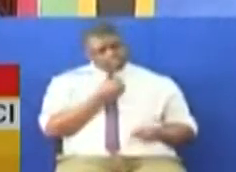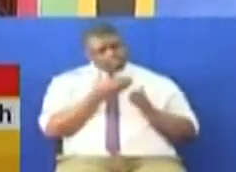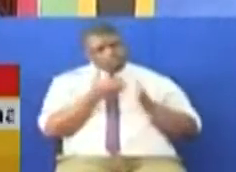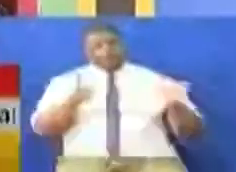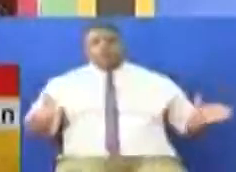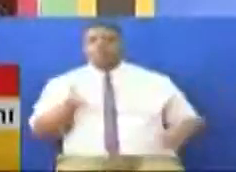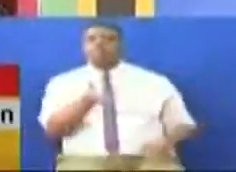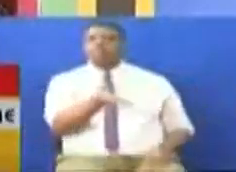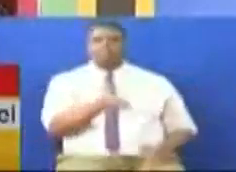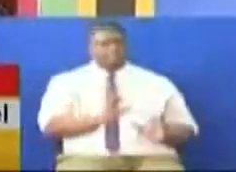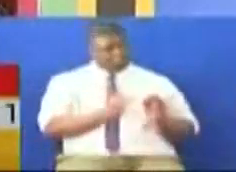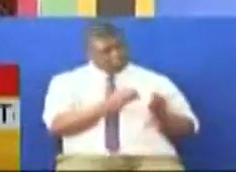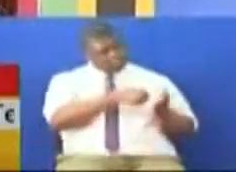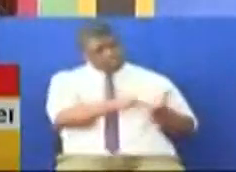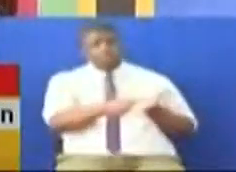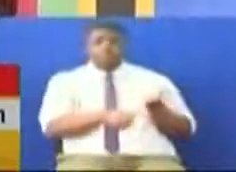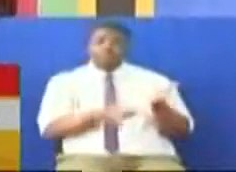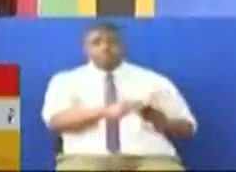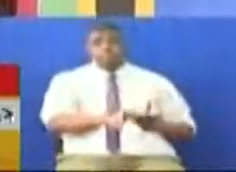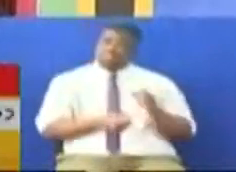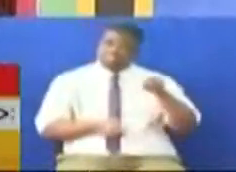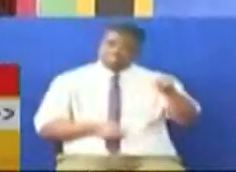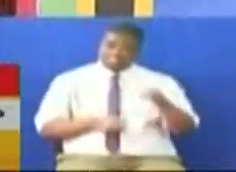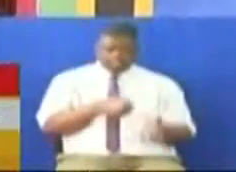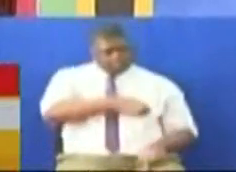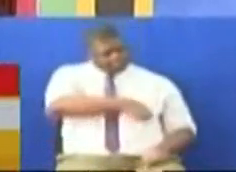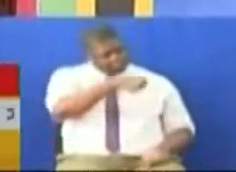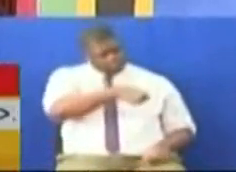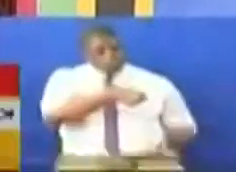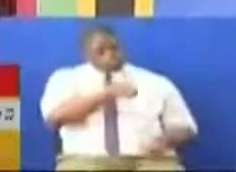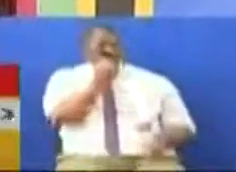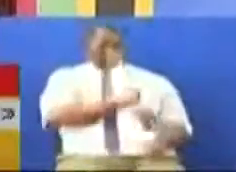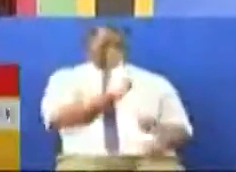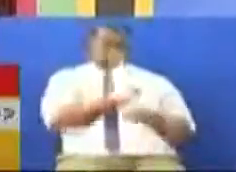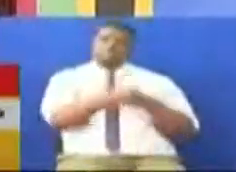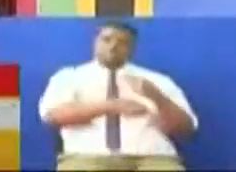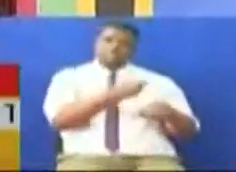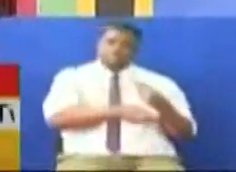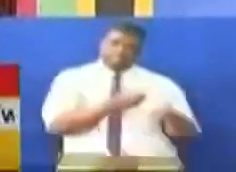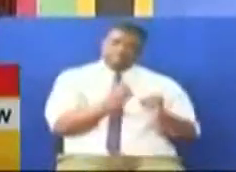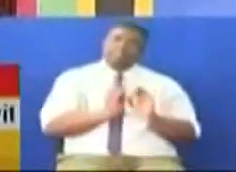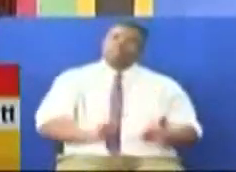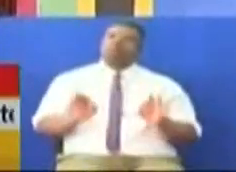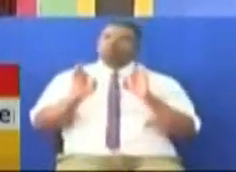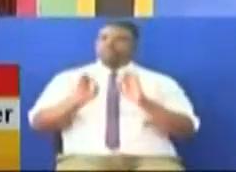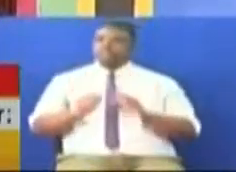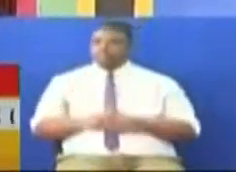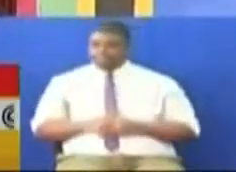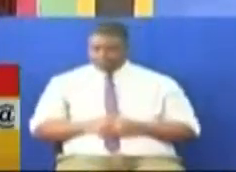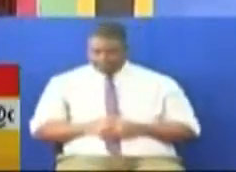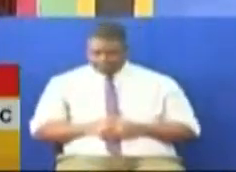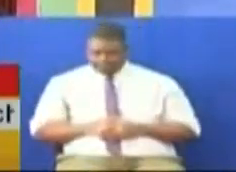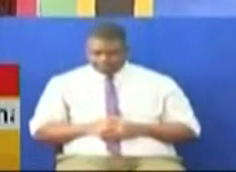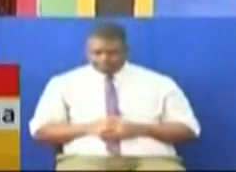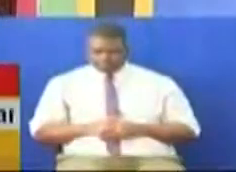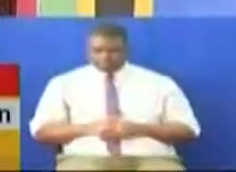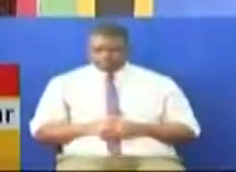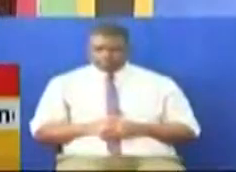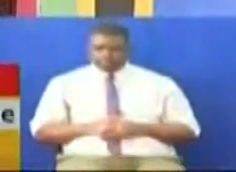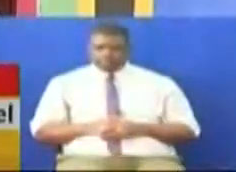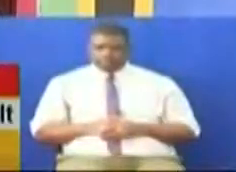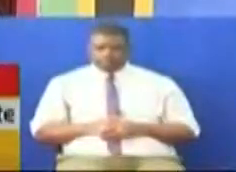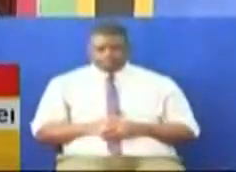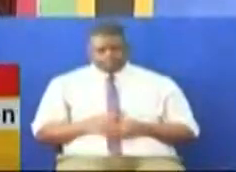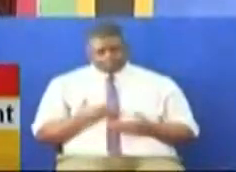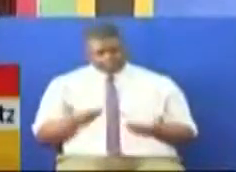haraka iwezekanavyo ili mifuko sasa iweze kuendelea kufanya kazi zao vizuri. Lakini mheshimiwa speaker,